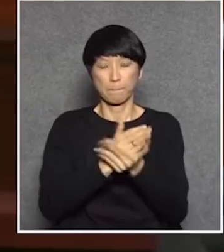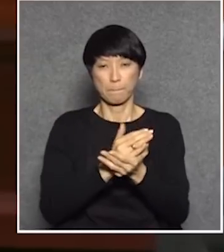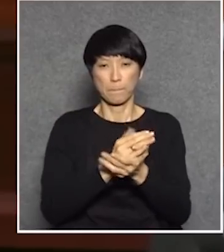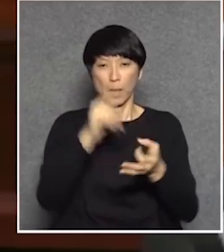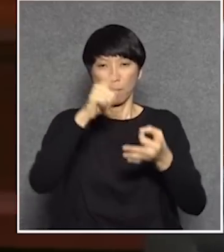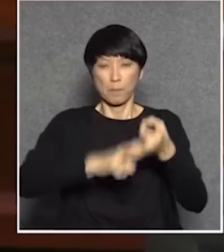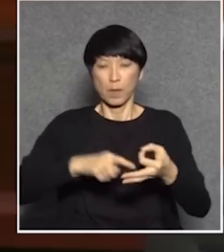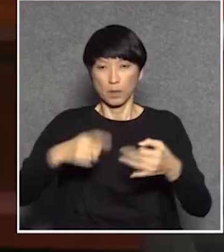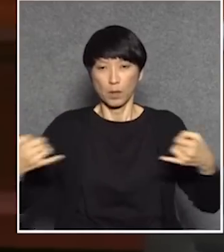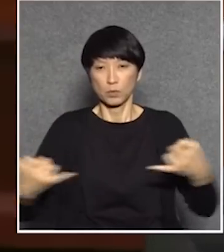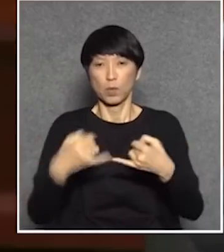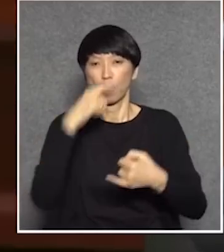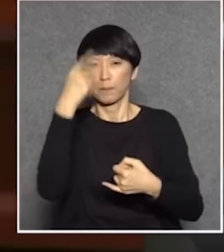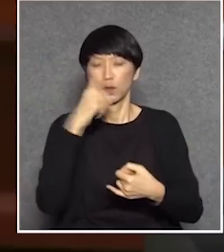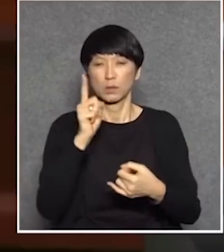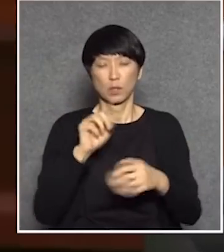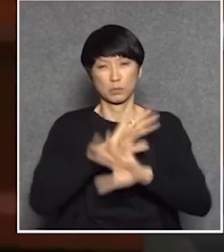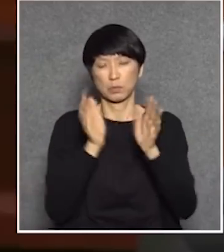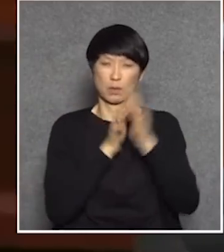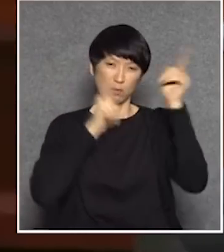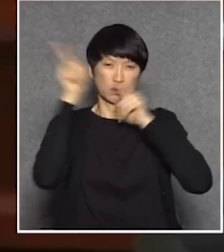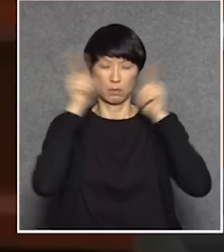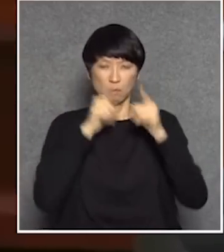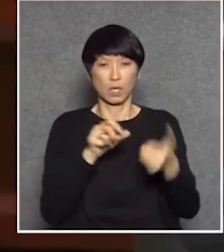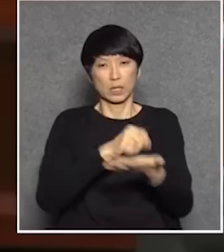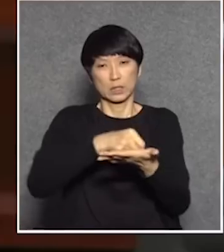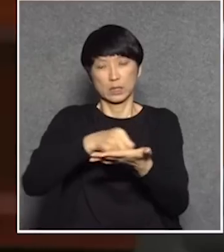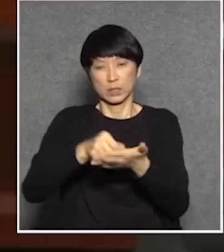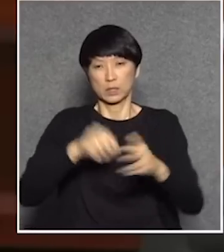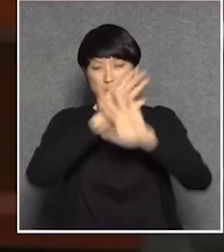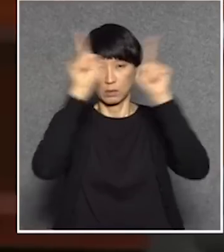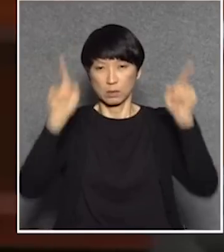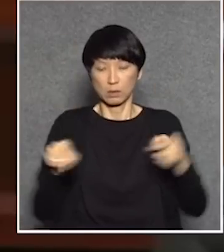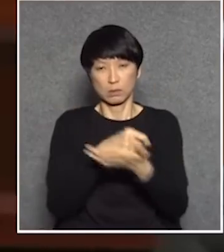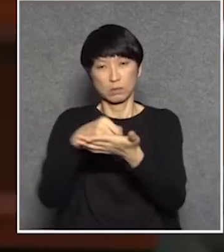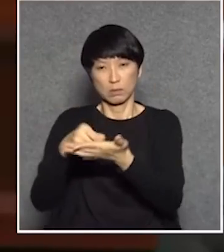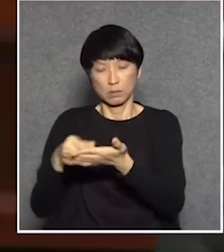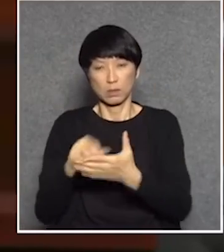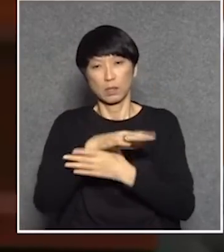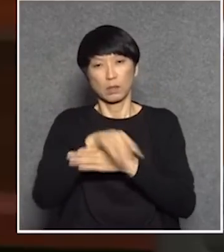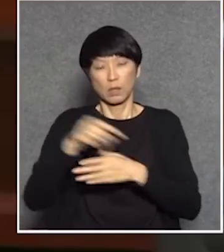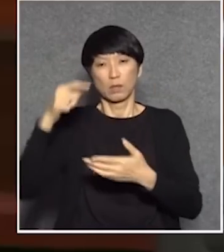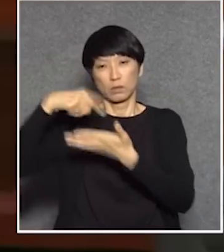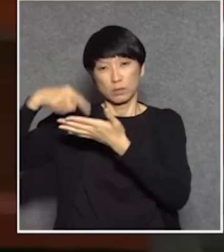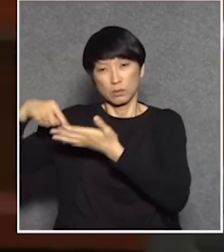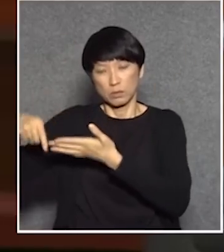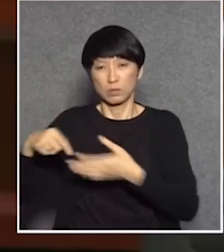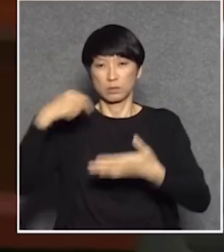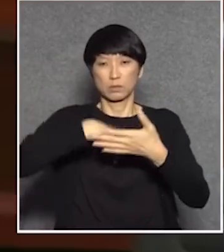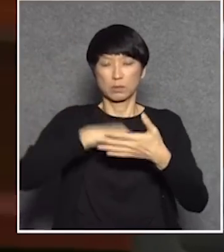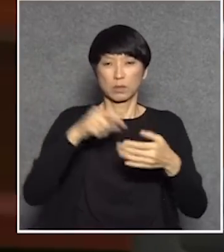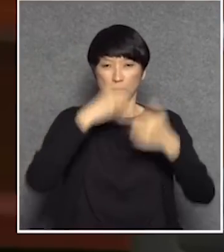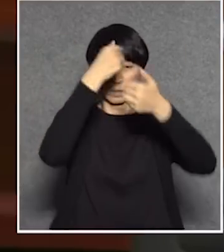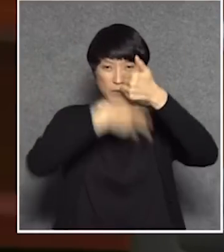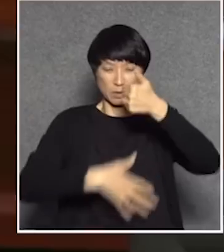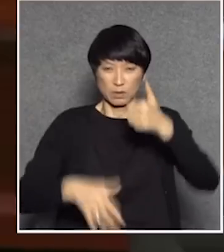後又讚民，即是這些都是歪論，又讚民批評這個港大民意假想投票來做特首民望指標之一是有結構性的陷